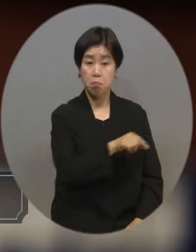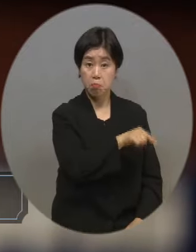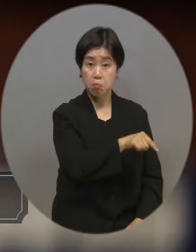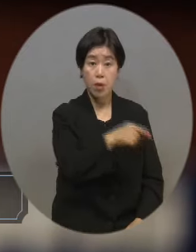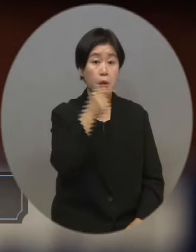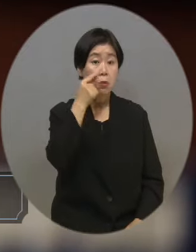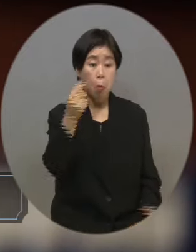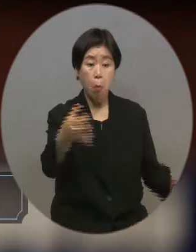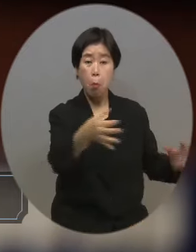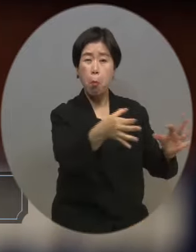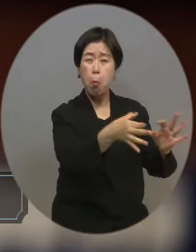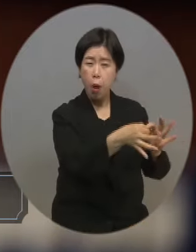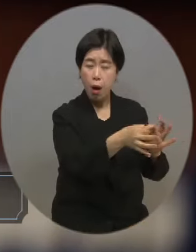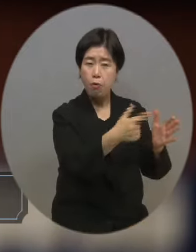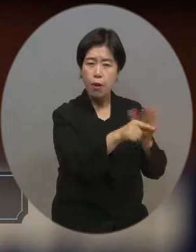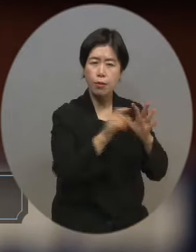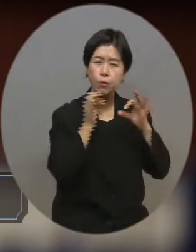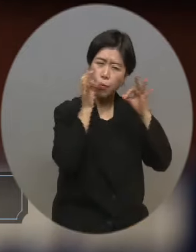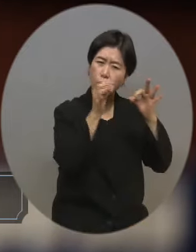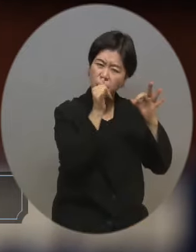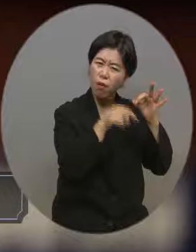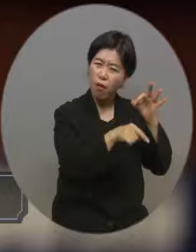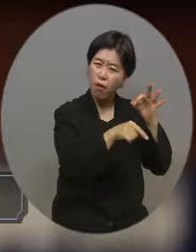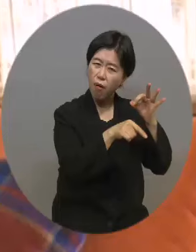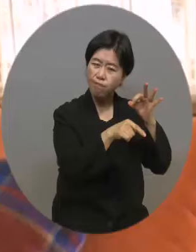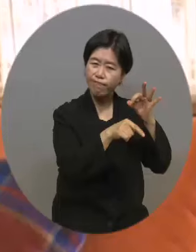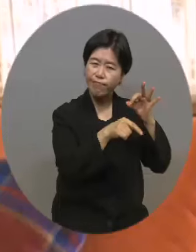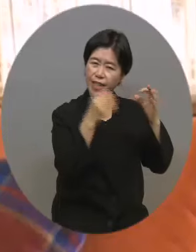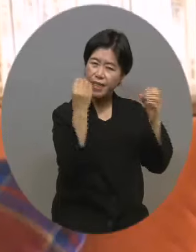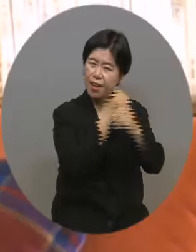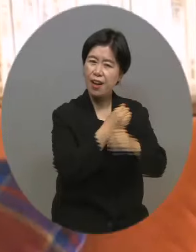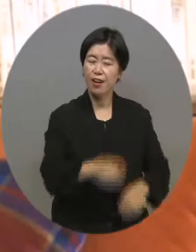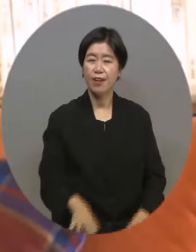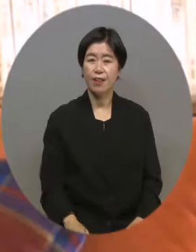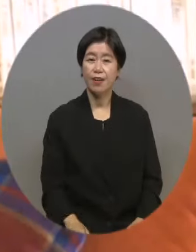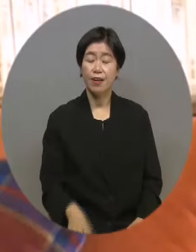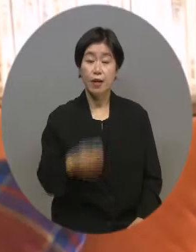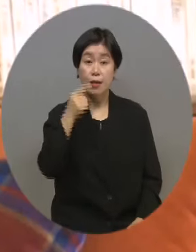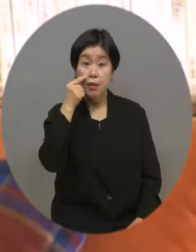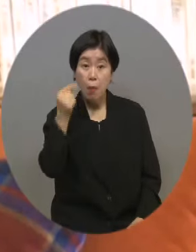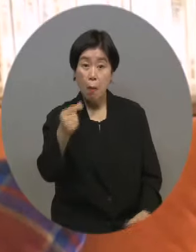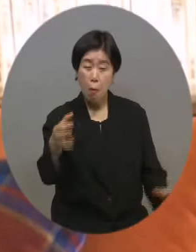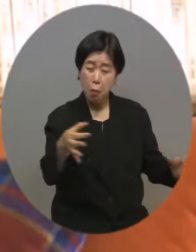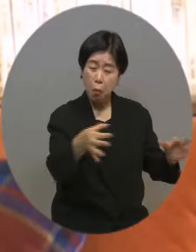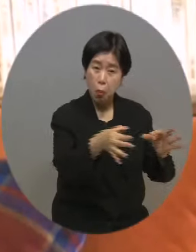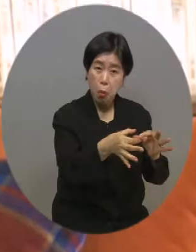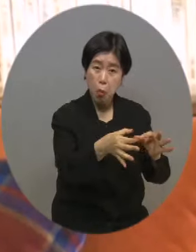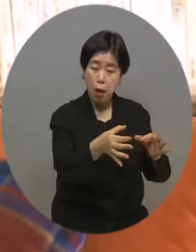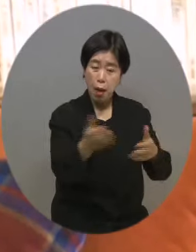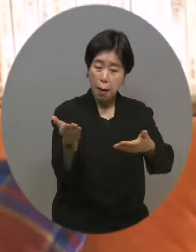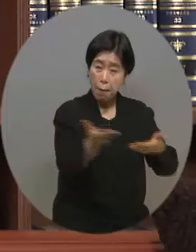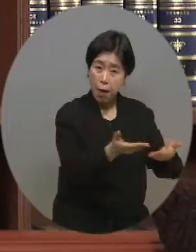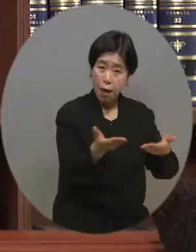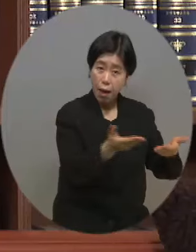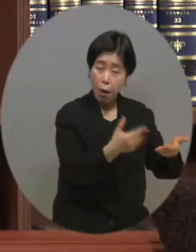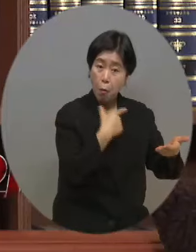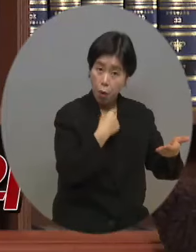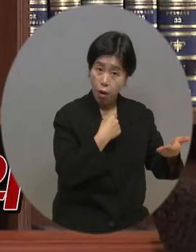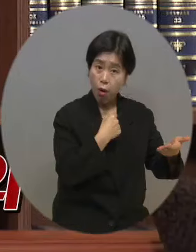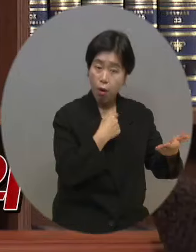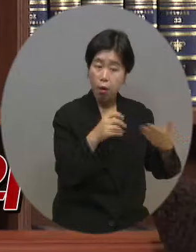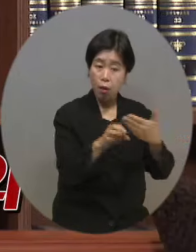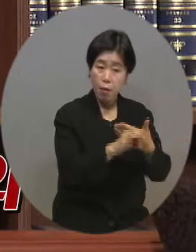한번 접촉을 하겠다 했는데 그것도 패착입니다. 일본하고 접촉을 하고 일본으로부터 무엇인가를 얻으려면은 일본이 원하는